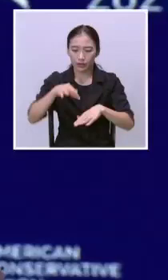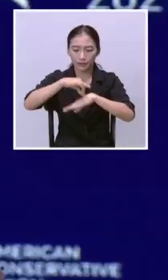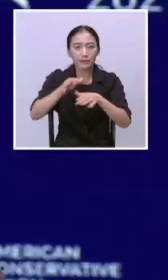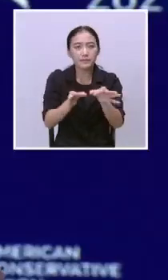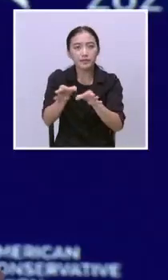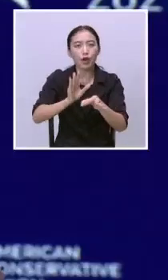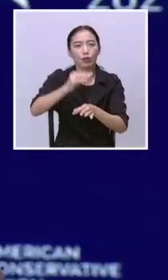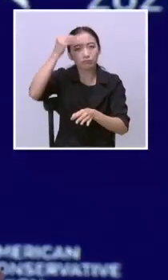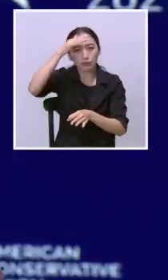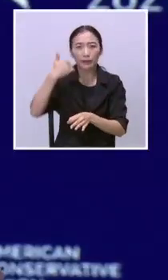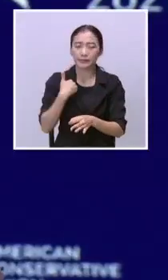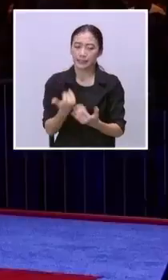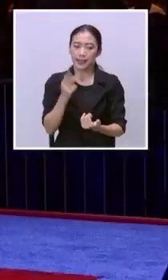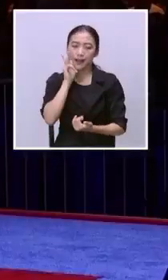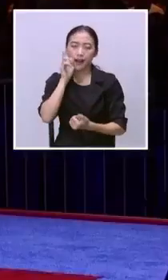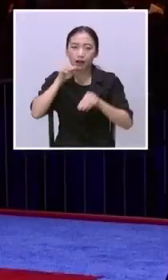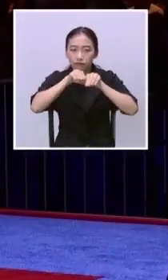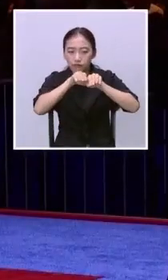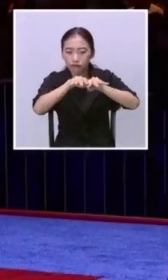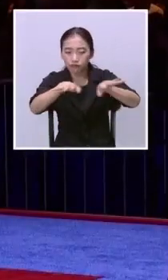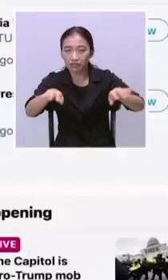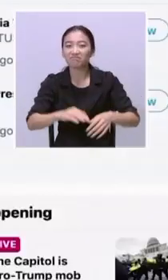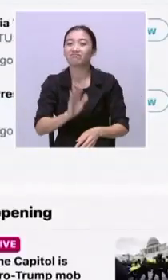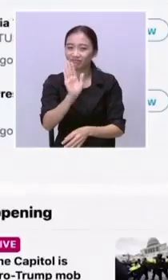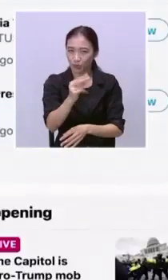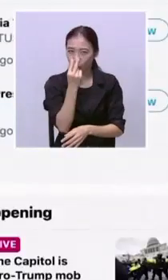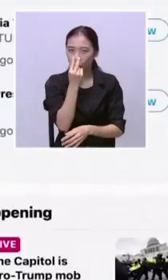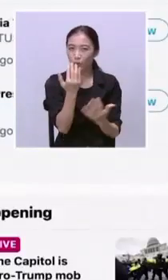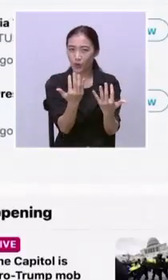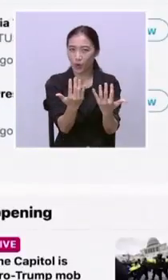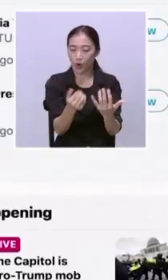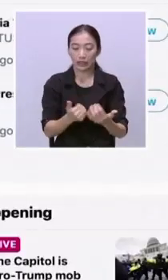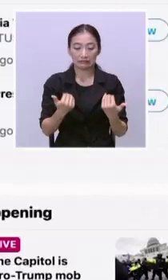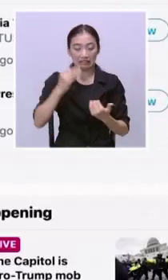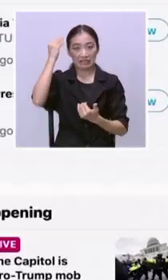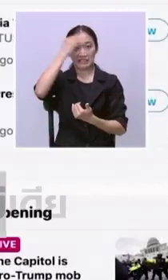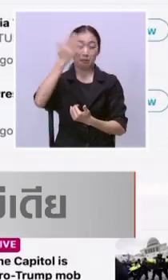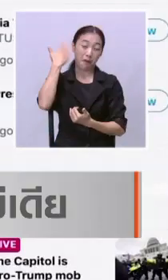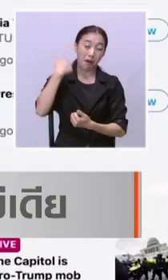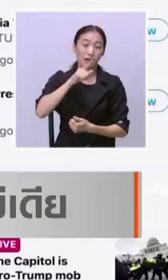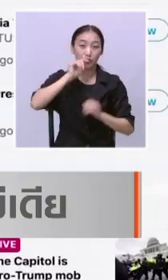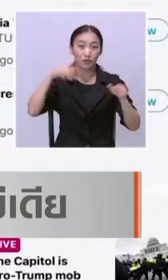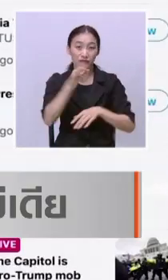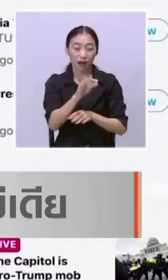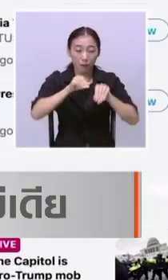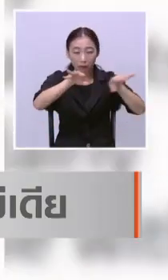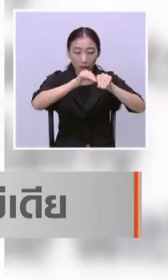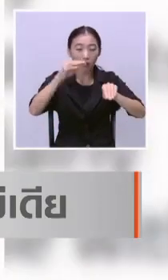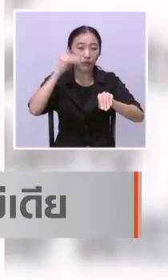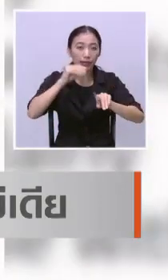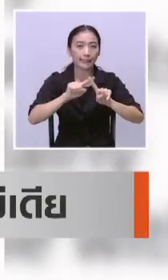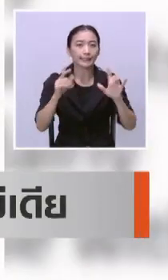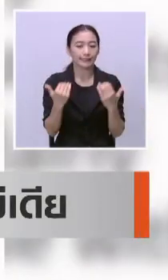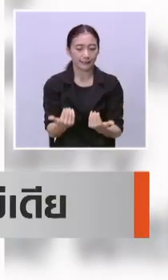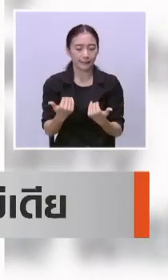นะครับว่าเรากำลังจะได้เห็นอดีตประธานาธิบดีทรัมป์กลับคืนสู่สื่อสังคมออนไลน์อีกครั้งภายใน 2-3 เดือนข้างหน้าบ